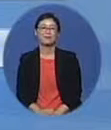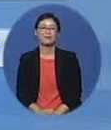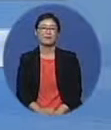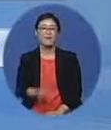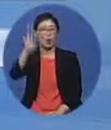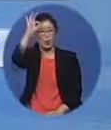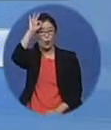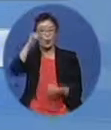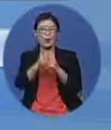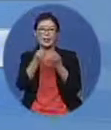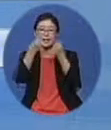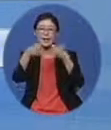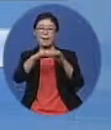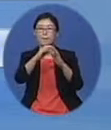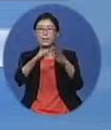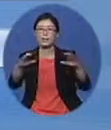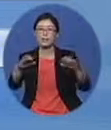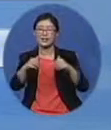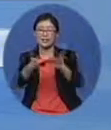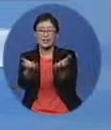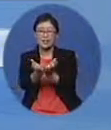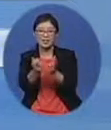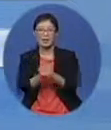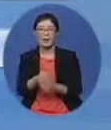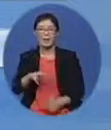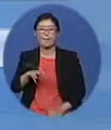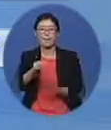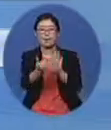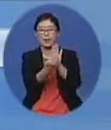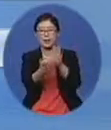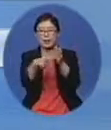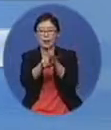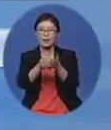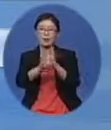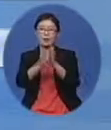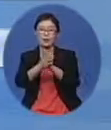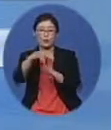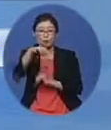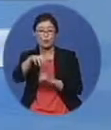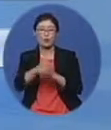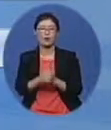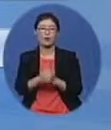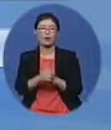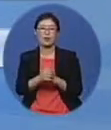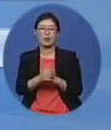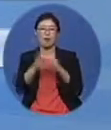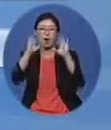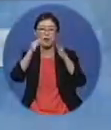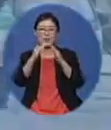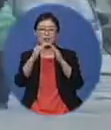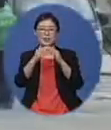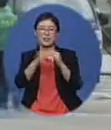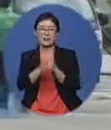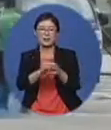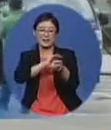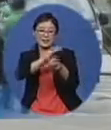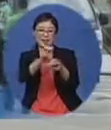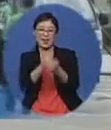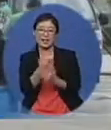포항시 새마을지도자협의회가 메르스 예방을 위해 관내 유치원과 어린이집 통학 차량을 대량으로 방역